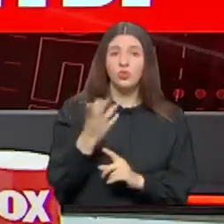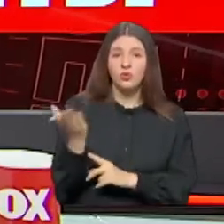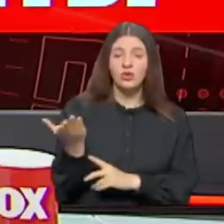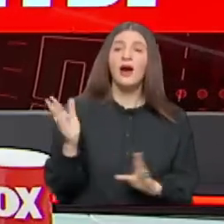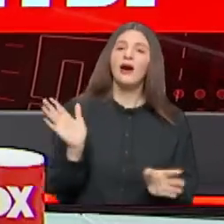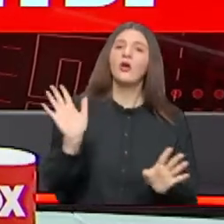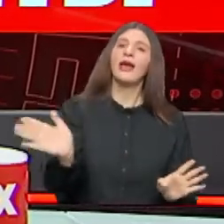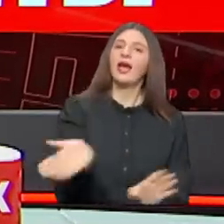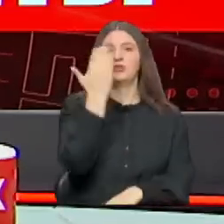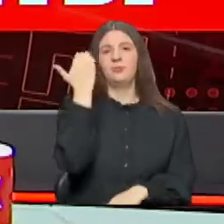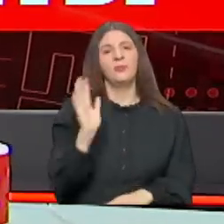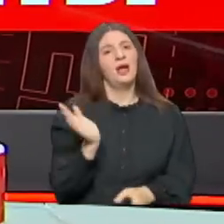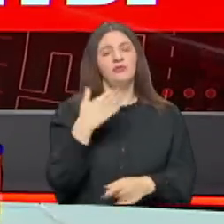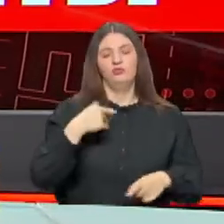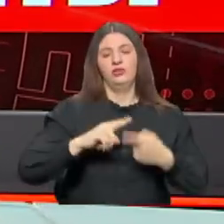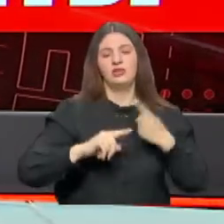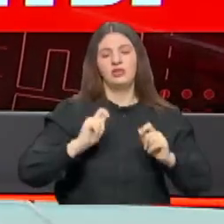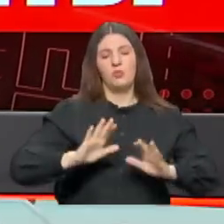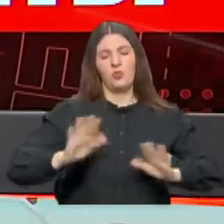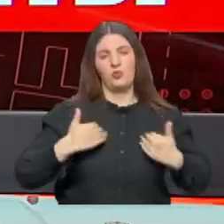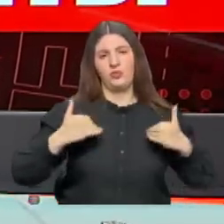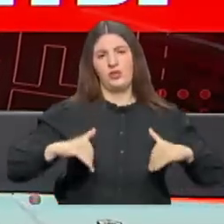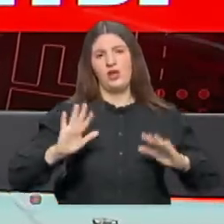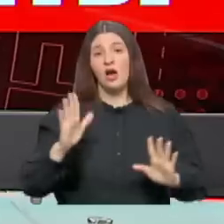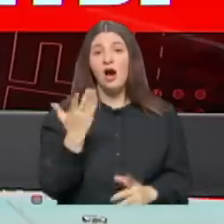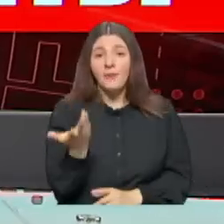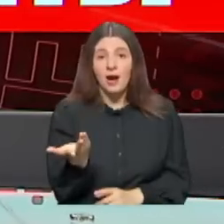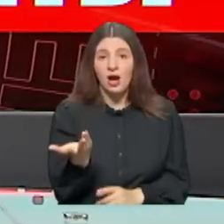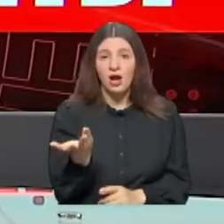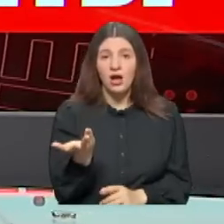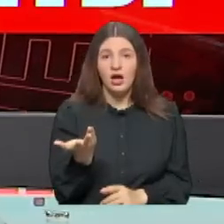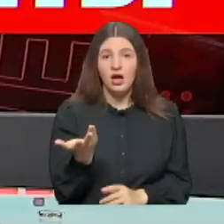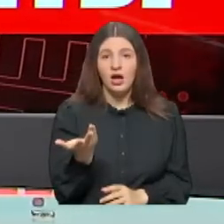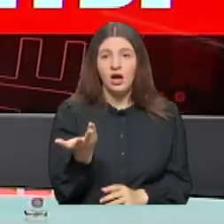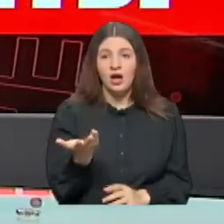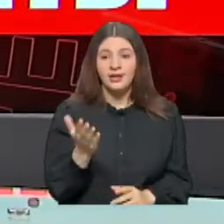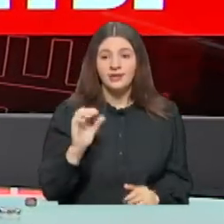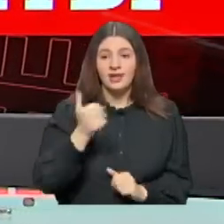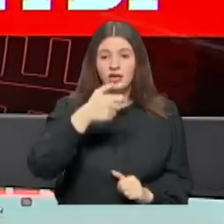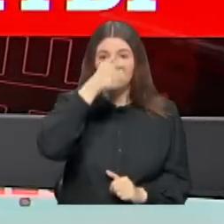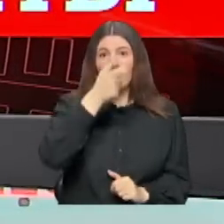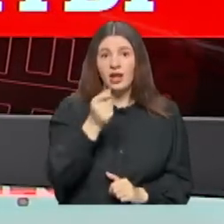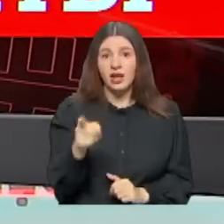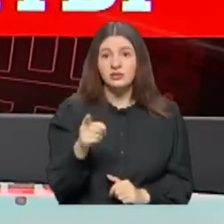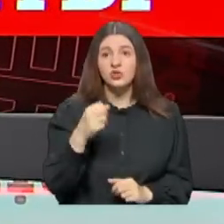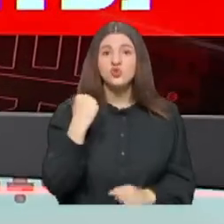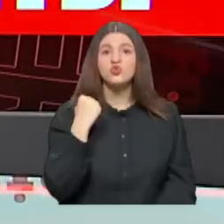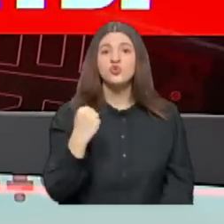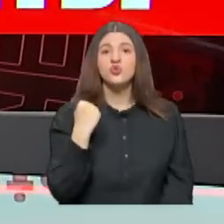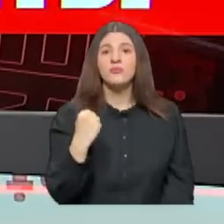söylüyorlar. Hadi onu geçtim. Biz burada siyaset yapmıyoruz. Fakat değerli Türk lirası,